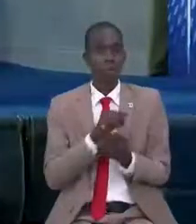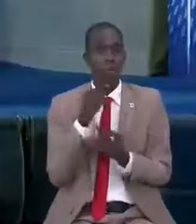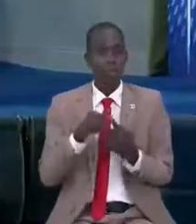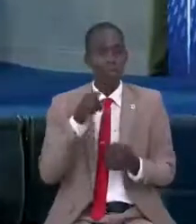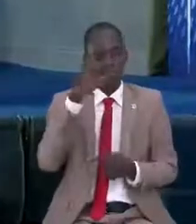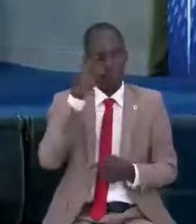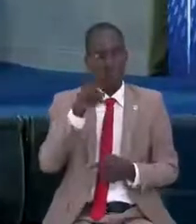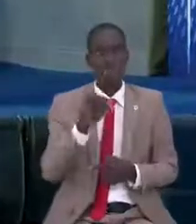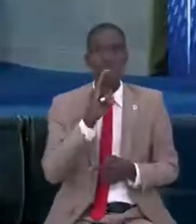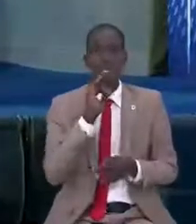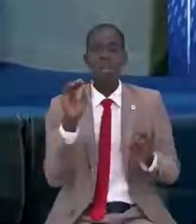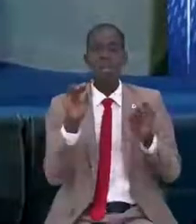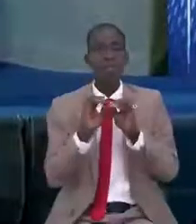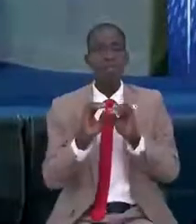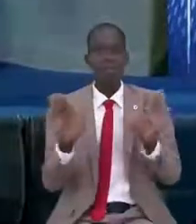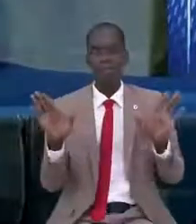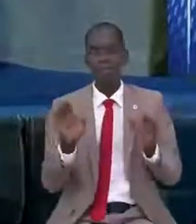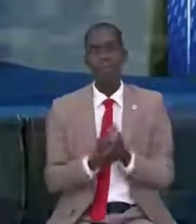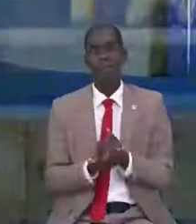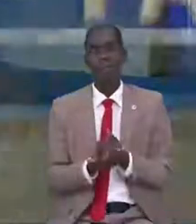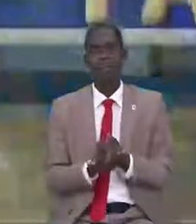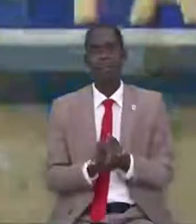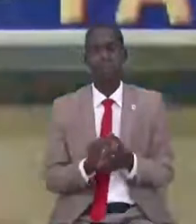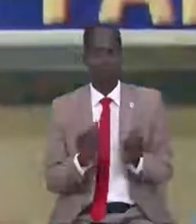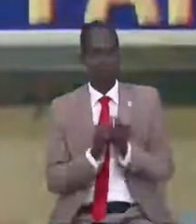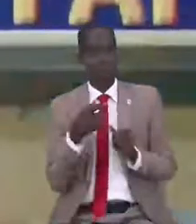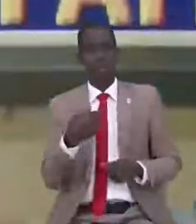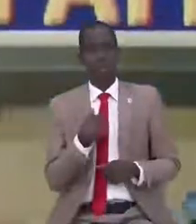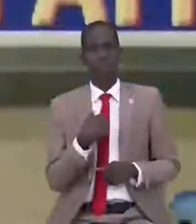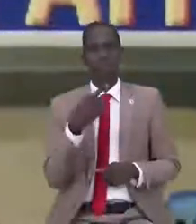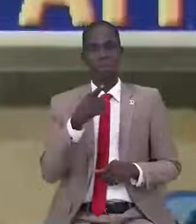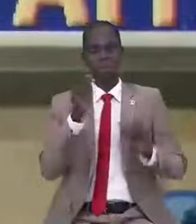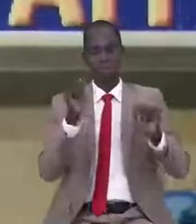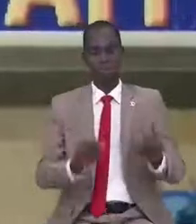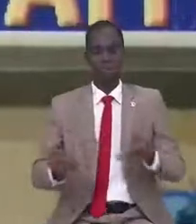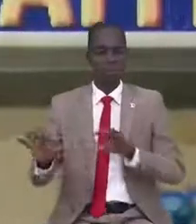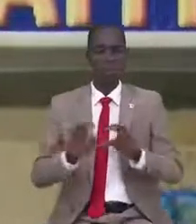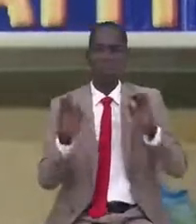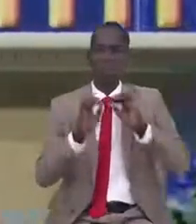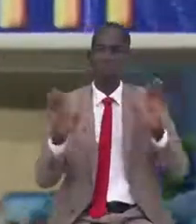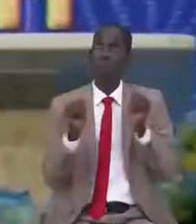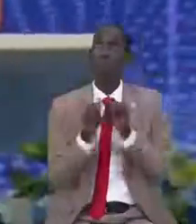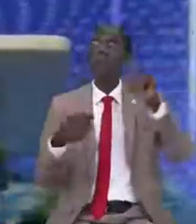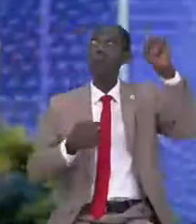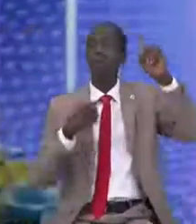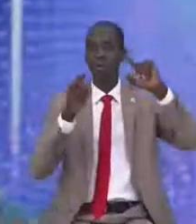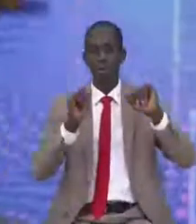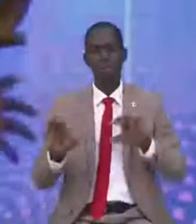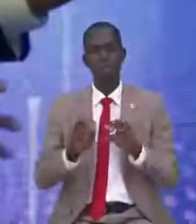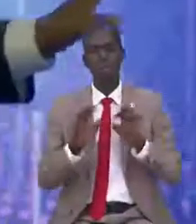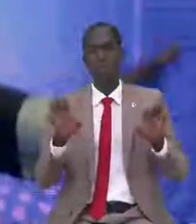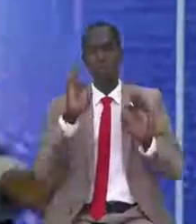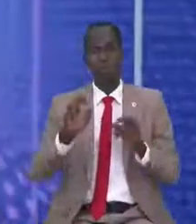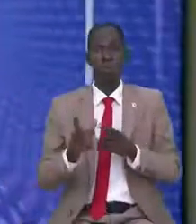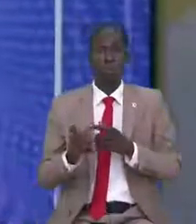ne soit rien, sans moi, vous ne pouvez rien faire.